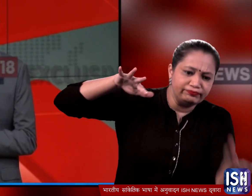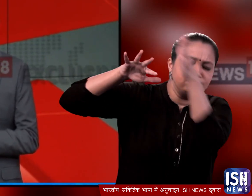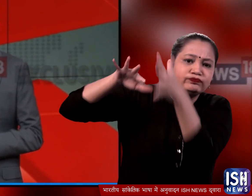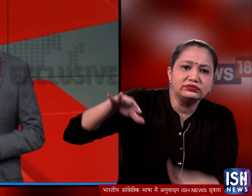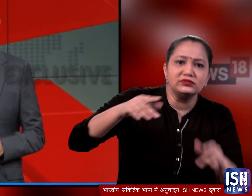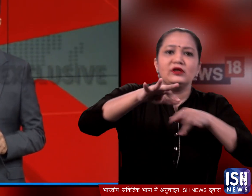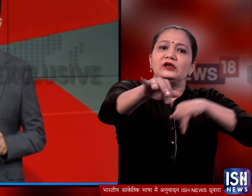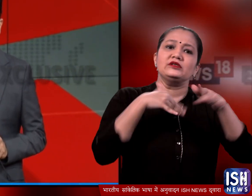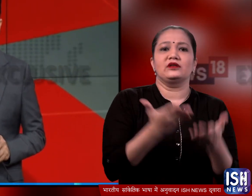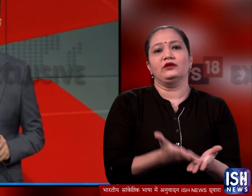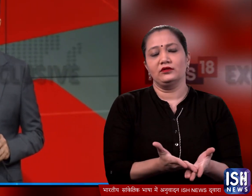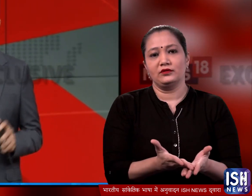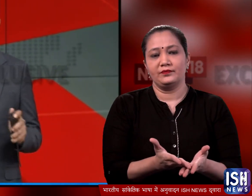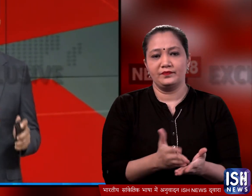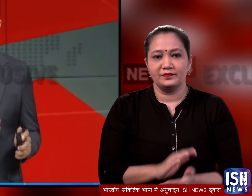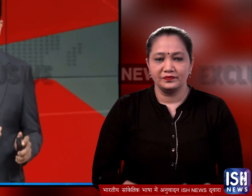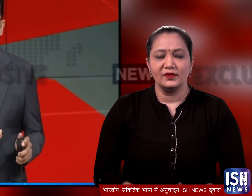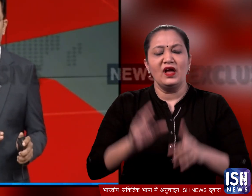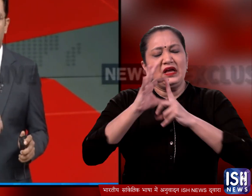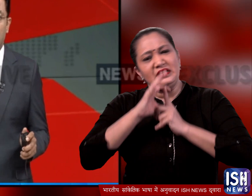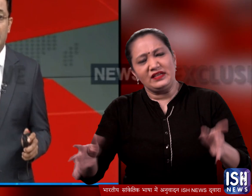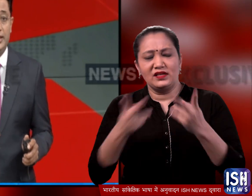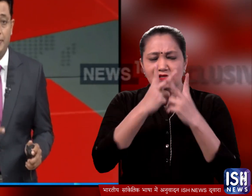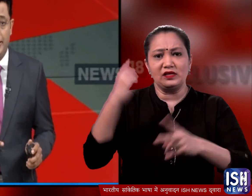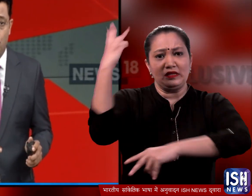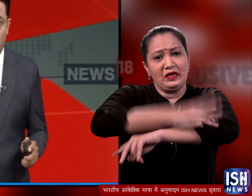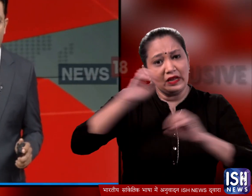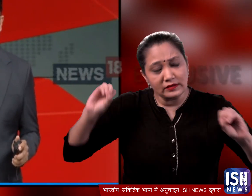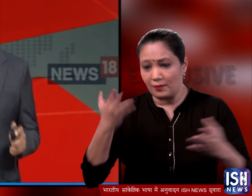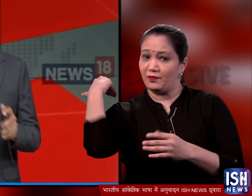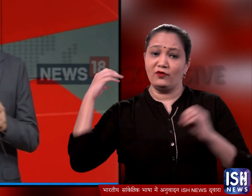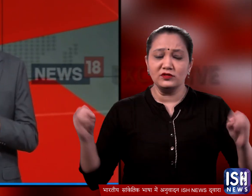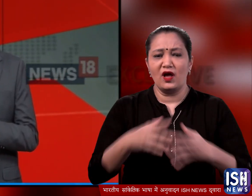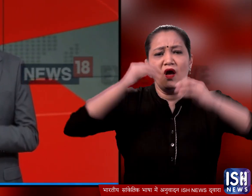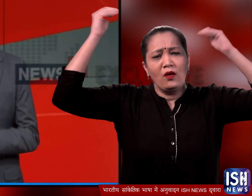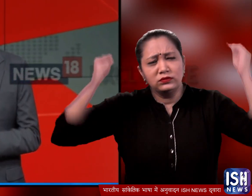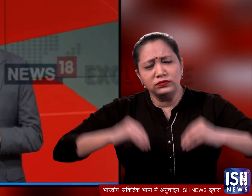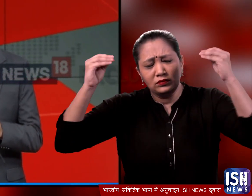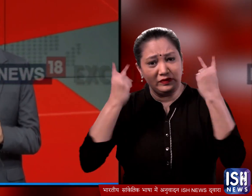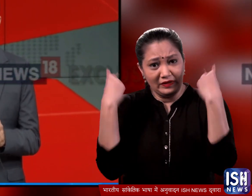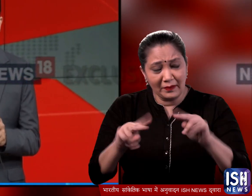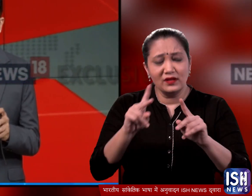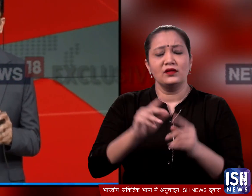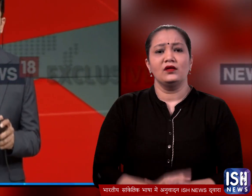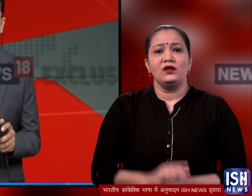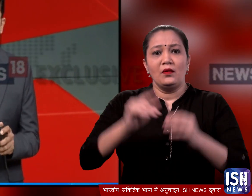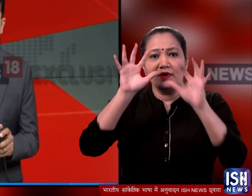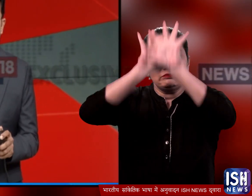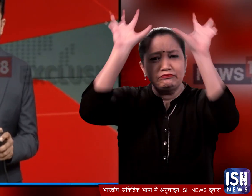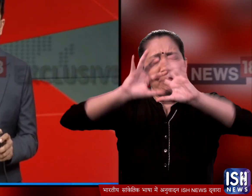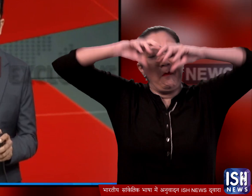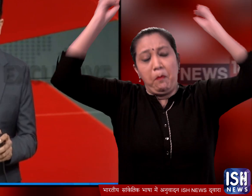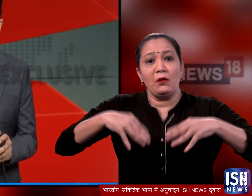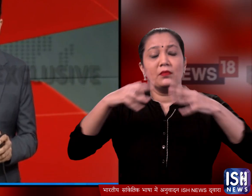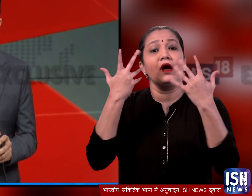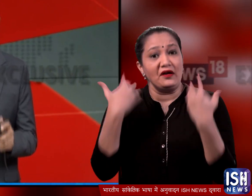के रास्ते शहरों में भर जाता है, जिसका डरावना दौर वहां 3 दिन पहले शुरू हुआ। और मूसलाधार बारिश के साथ साथ कई जगह बादल फटने की